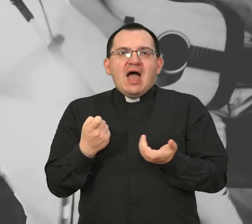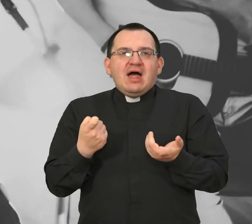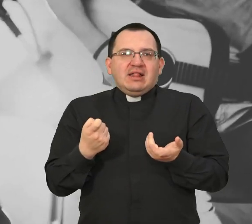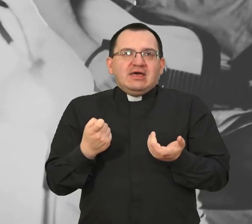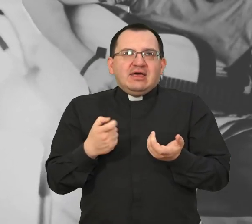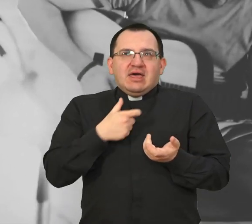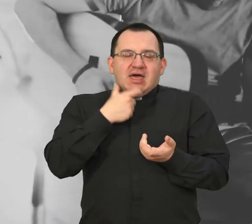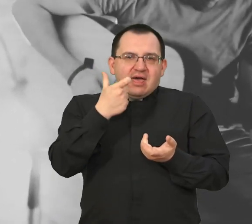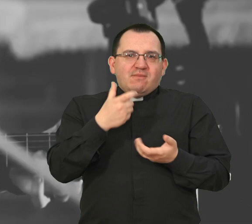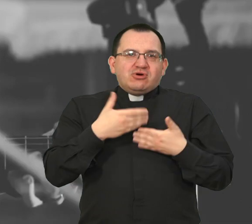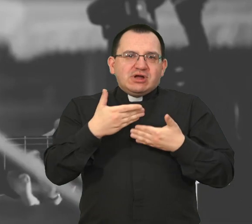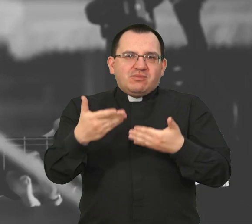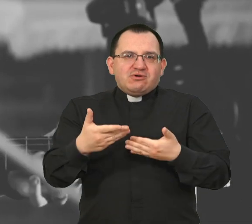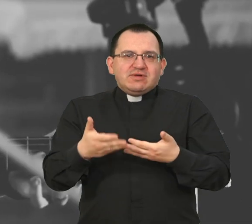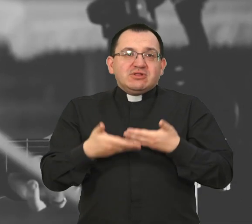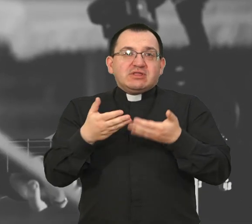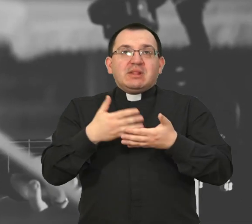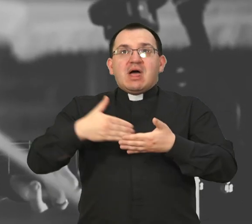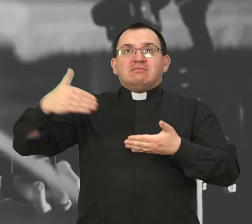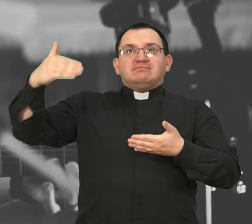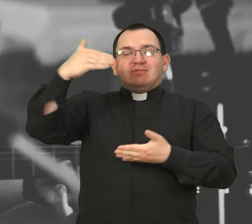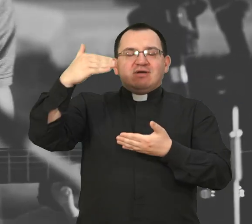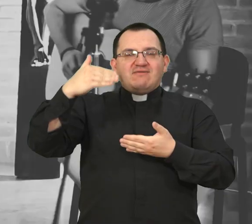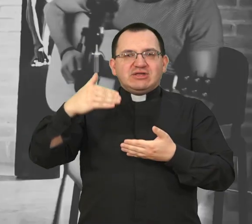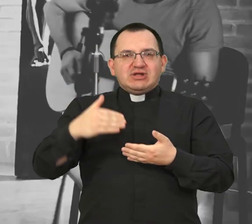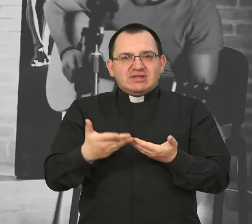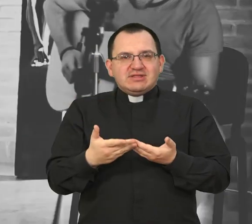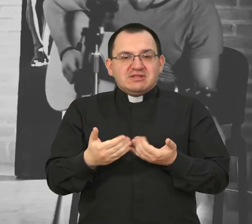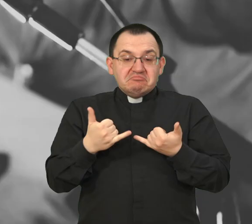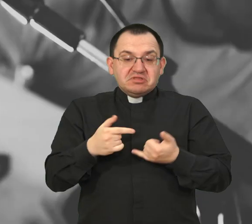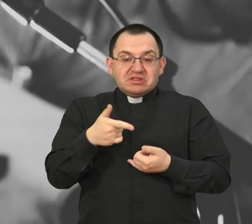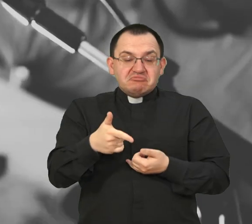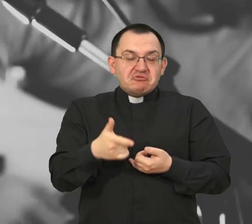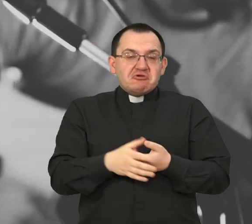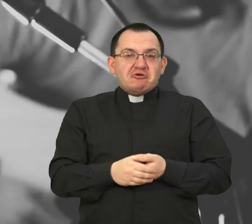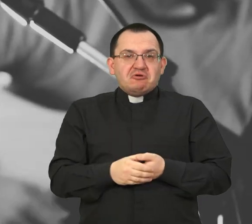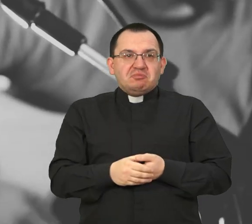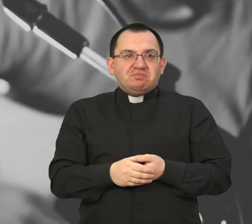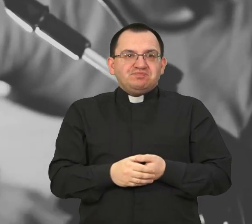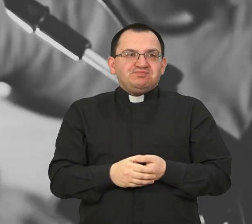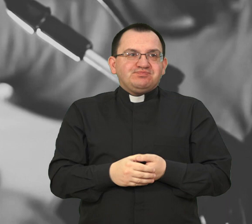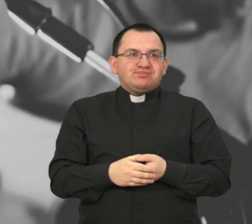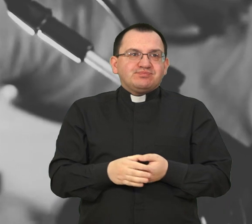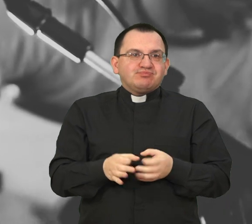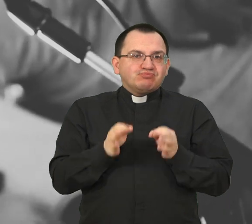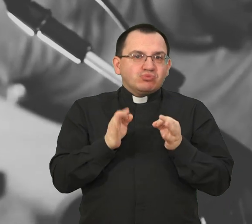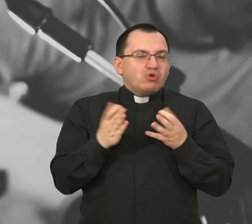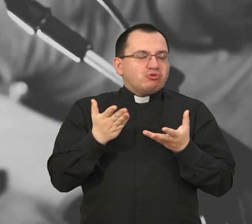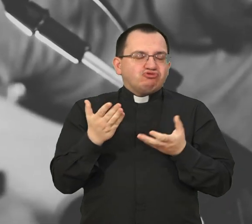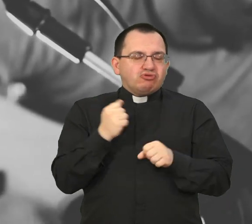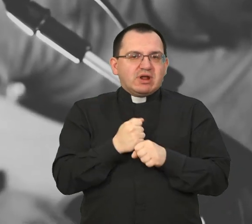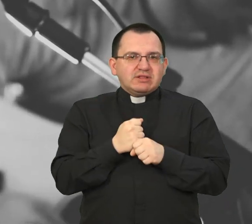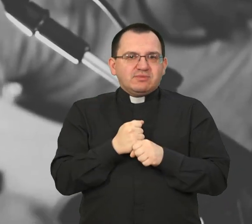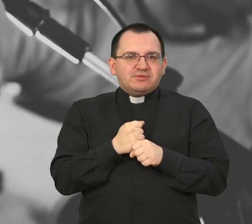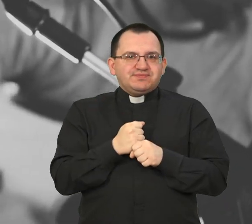Božja providnost je to nekako iznikla na jedan veći nivo, pa evo, trenutno je to jedan od isto polja rada zajednice.